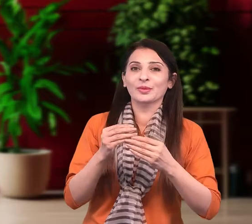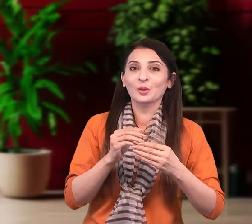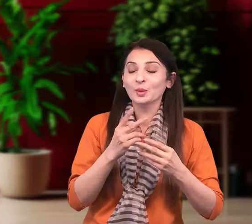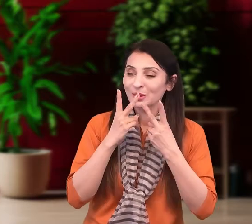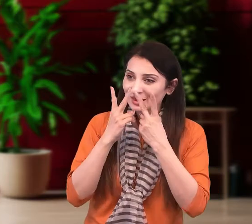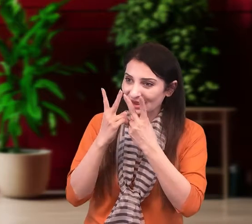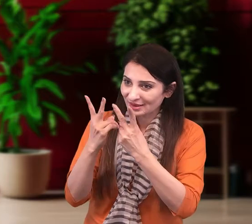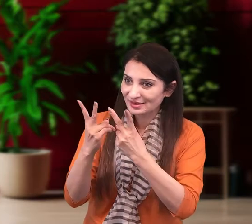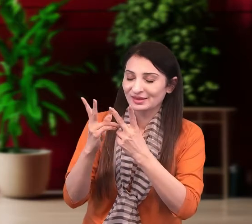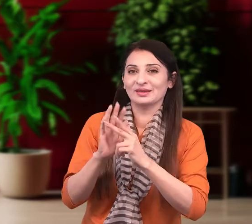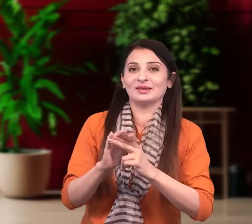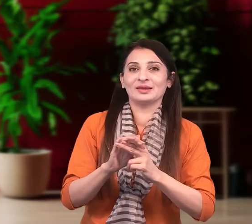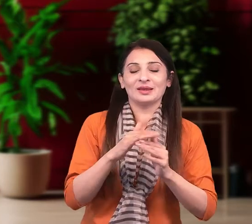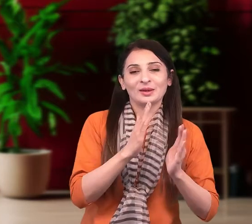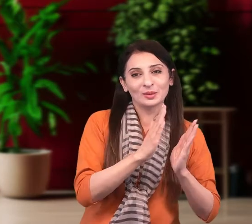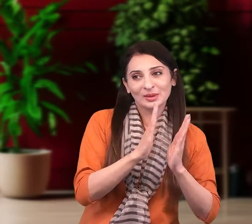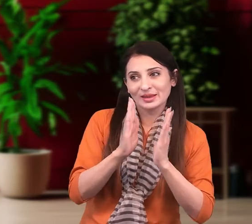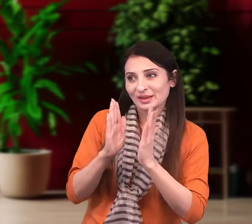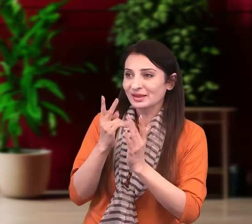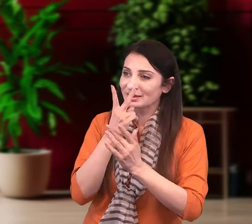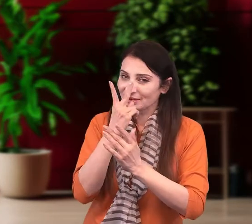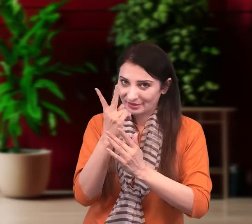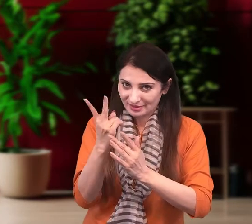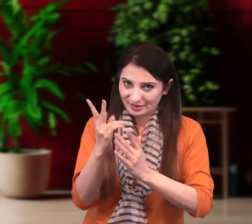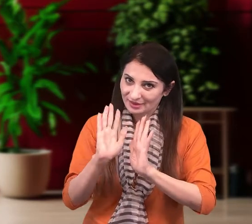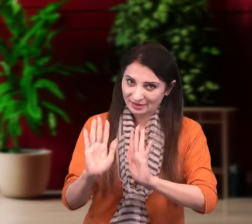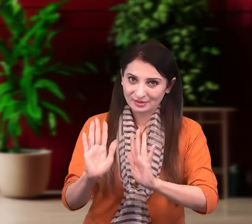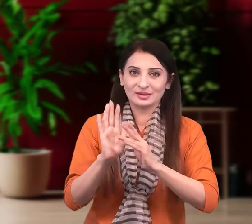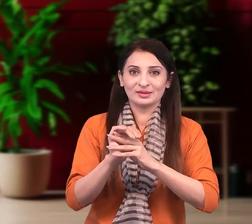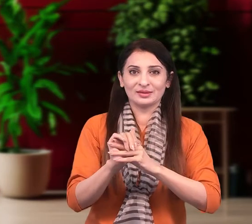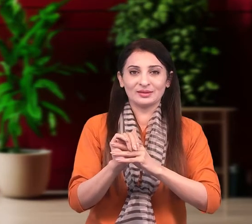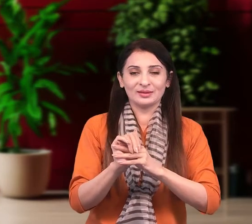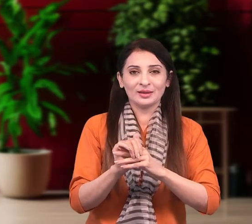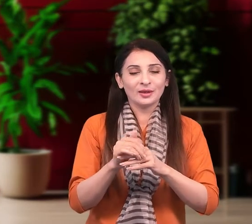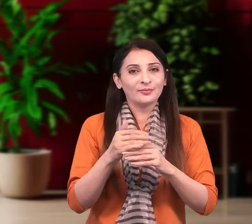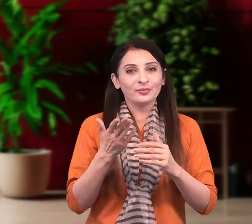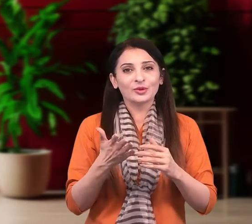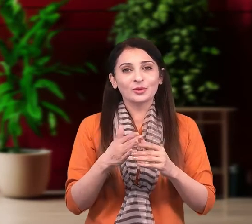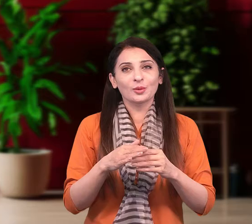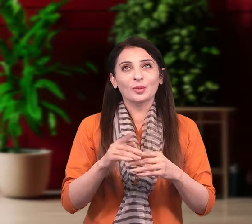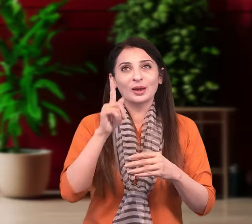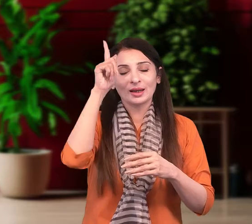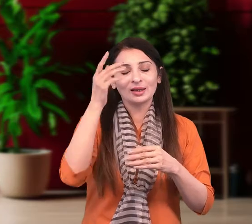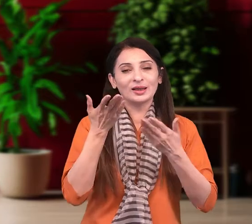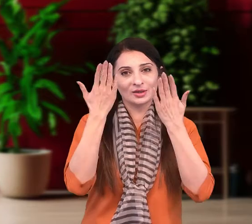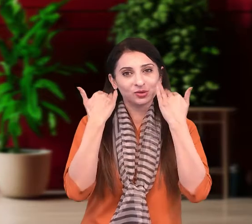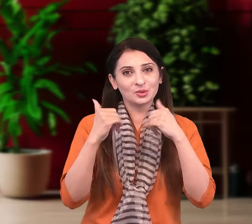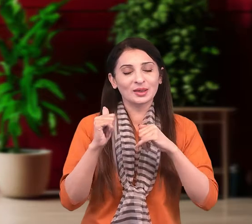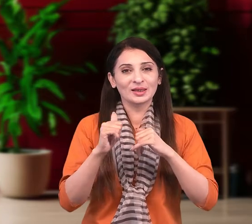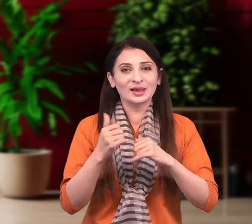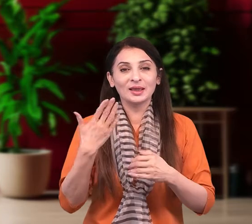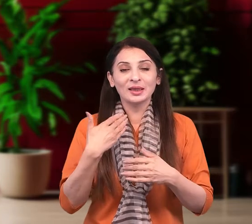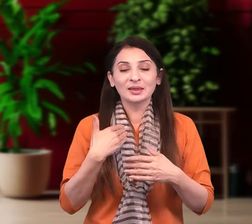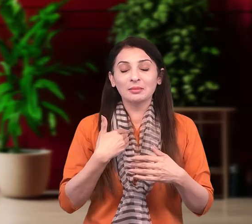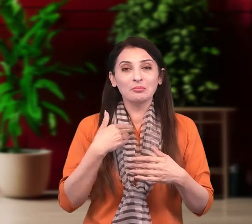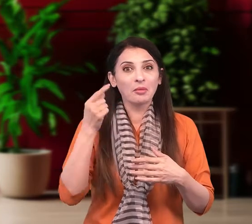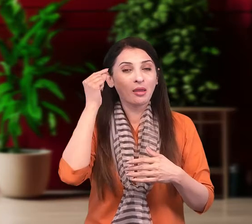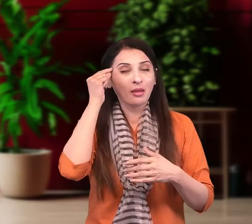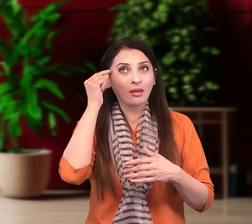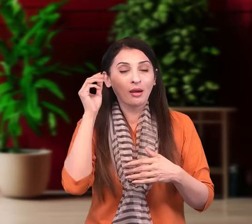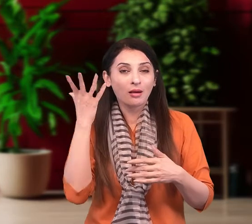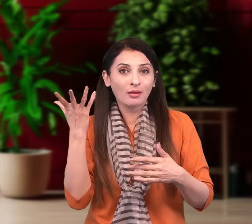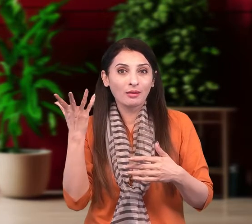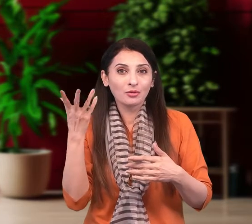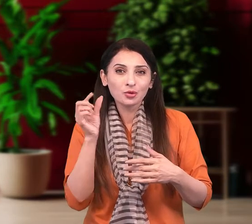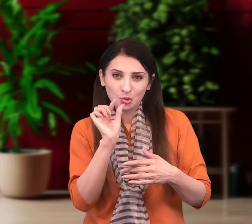बॉडी टुवर्ड्स द पर्सन। एंड इसके अंदर ही हीलिंग है। तो सुभान अल्लाह, आई वुड ऑलवेज बी अमेज्ड कि कितनी छोटी